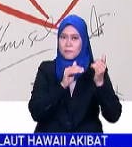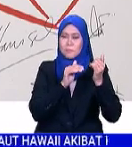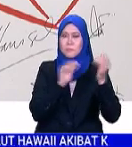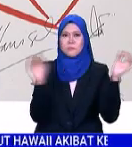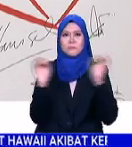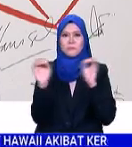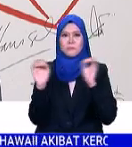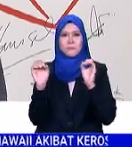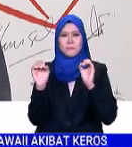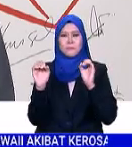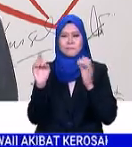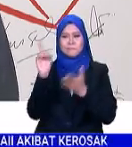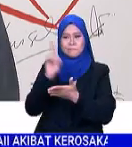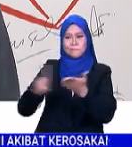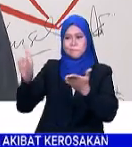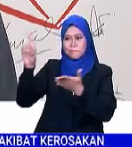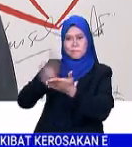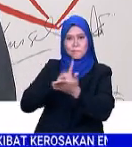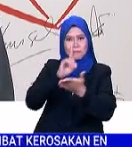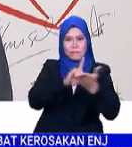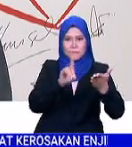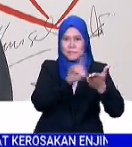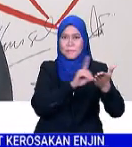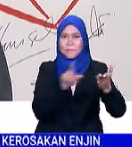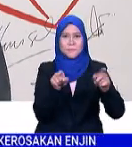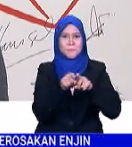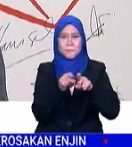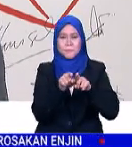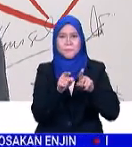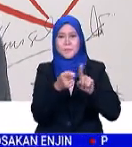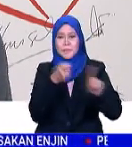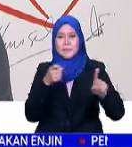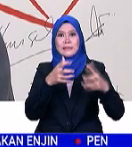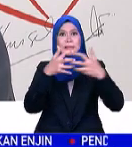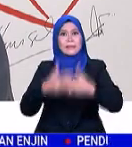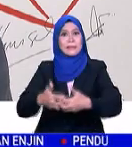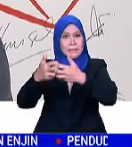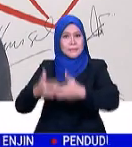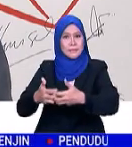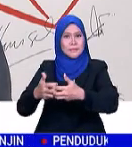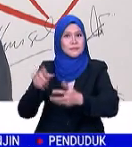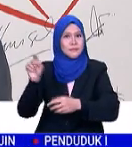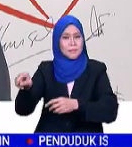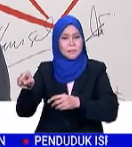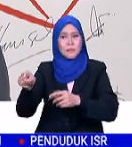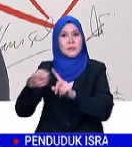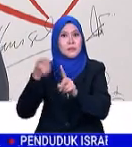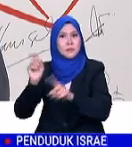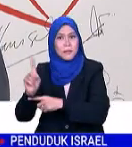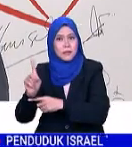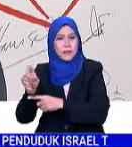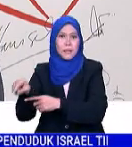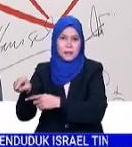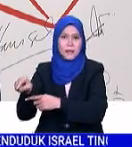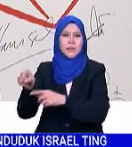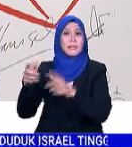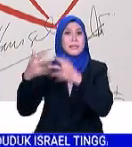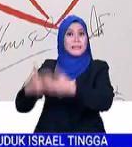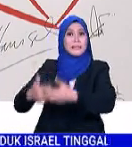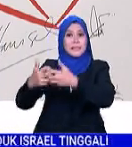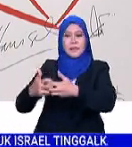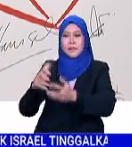ada diskriminasi dari segi daripada kilang mana vaksin itu datang, sebab